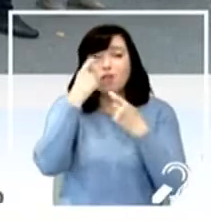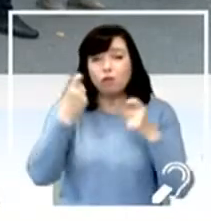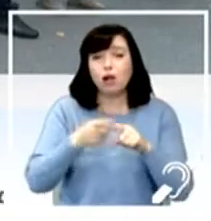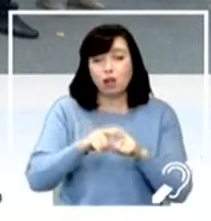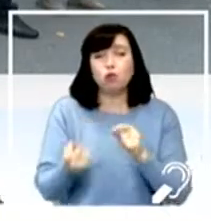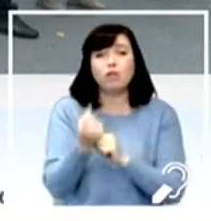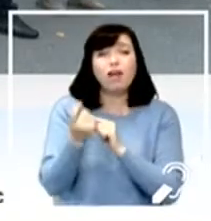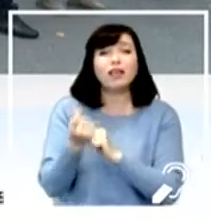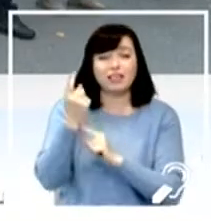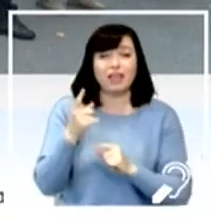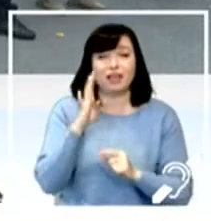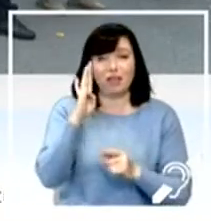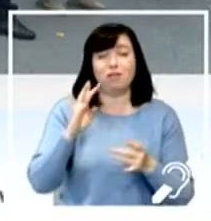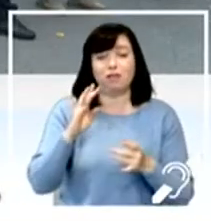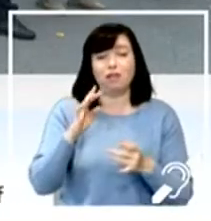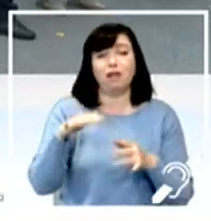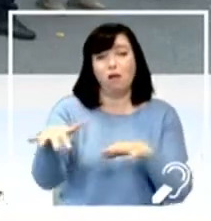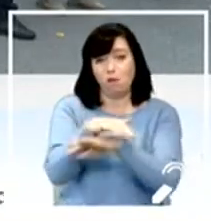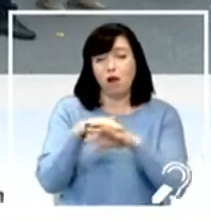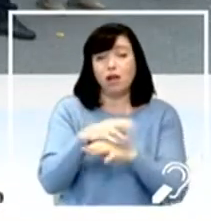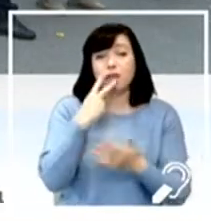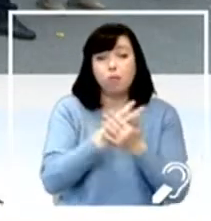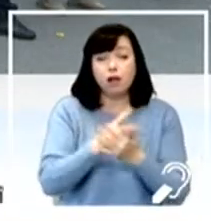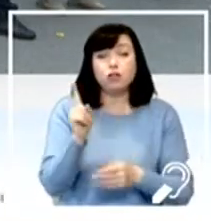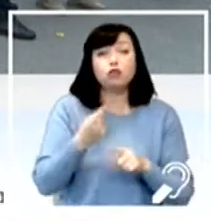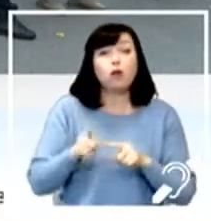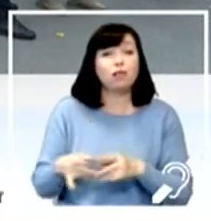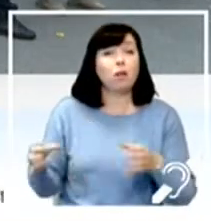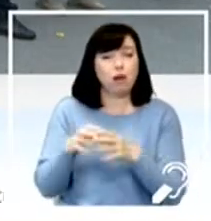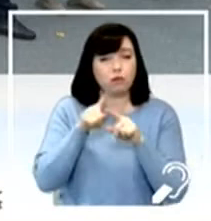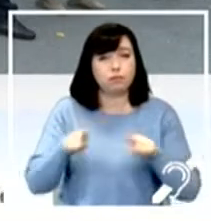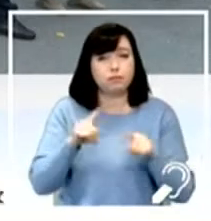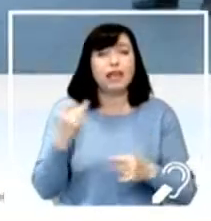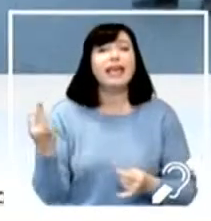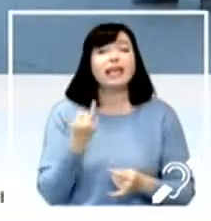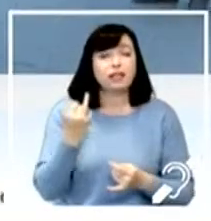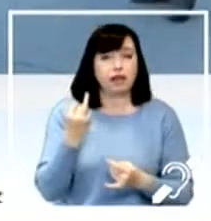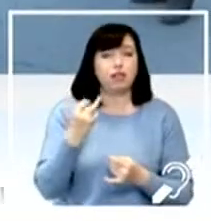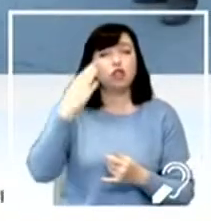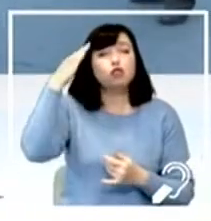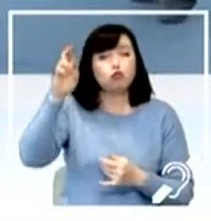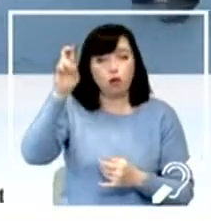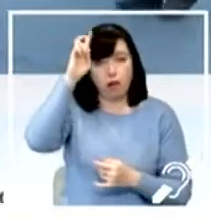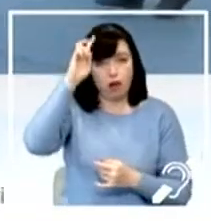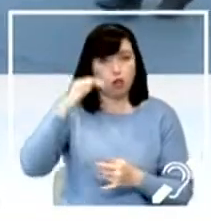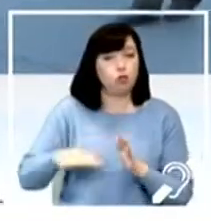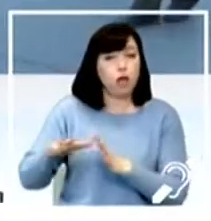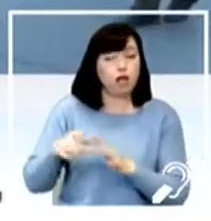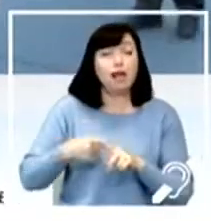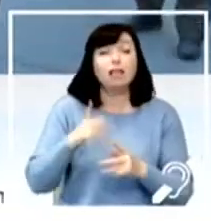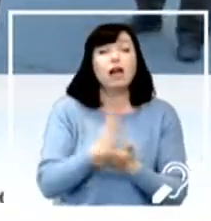în ultima perioadă în spațiul public, demonstrează că acest partid promovează interesele unui stat străin, ceea ce înseamnă